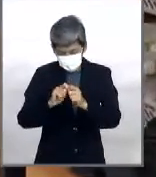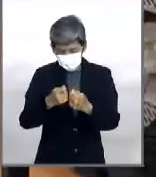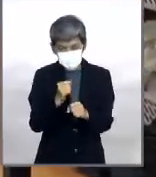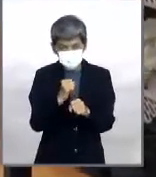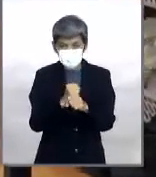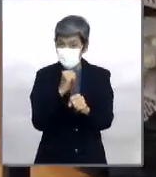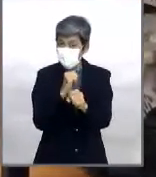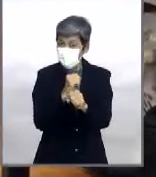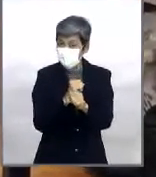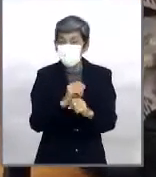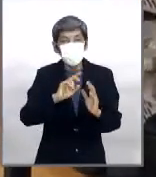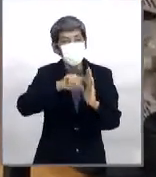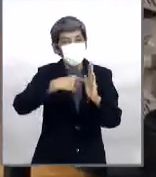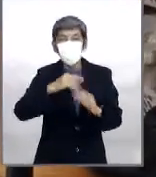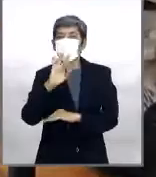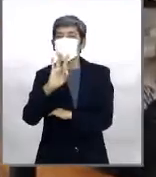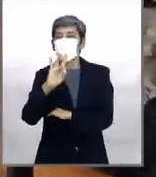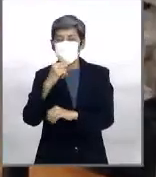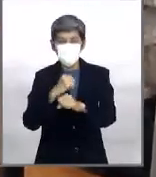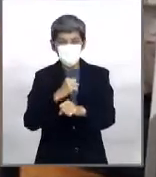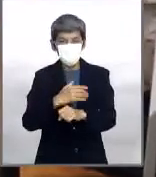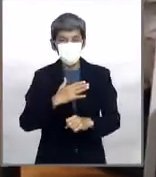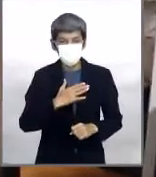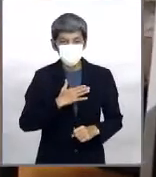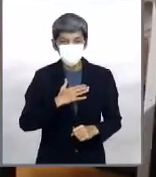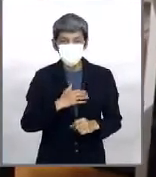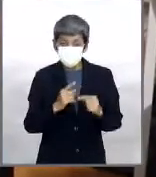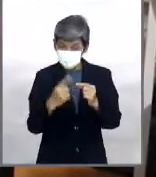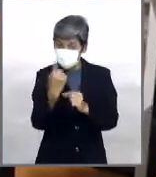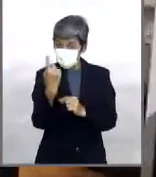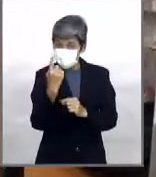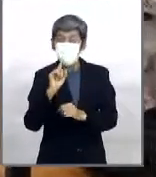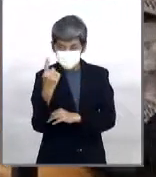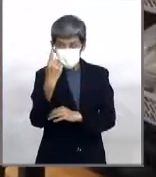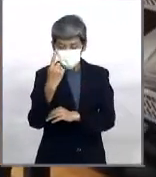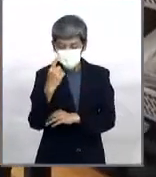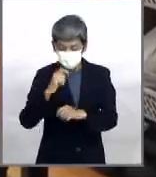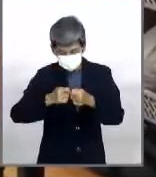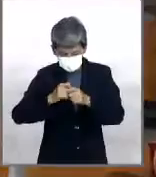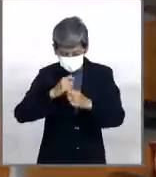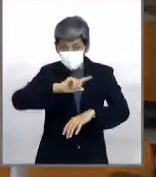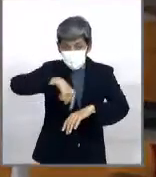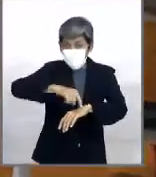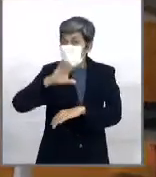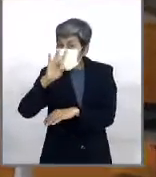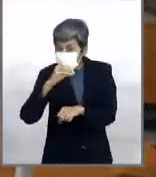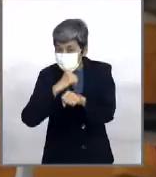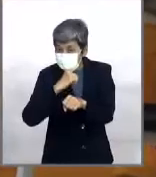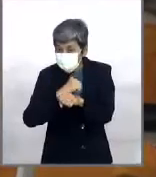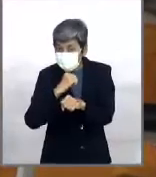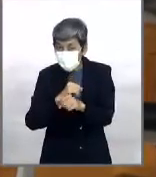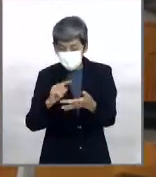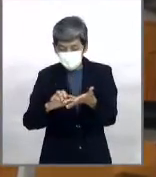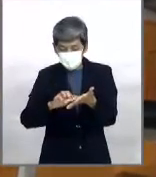มนะใช้เวลาถักประมาณ8ชั่วโมงเนาะเพราะว่าเรา 1อันแน่นะพี ่ใหม่ๆใช่8ชั่วโมง โอ้ 8ชั่วโมงจนตรงเ